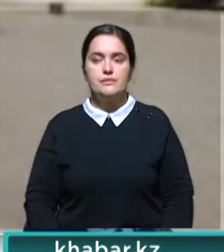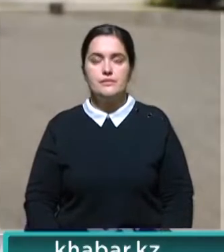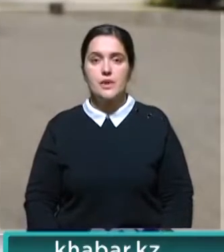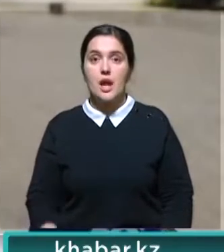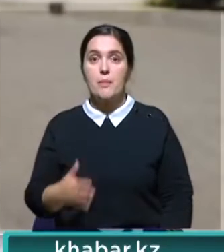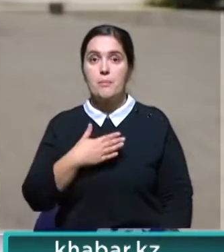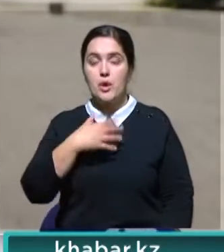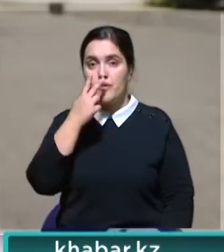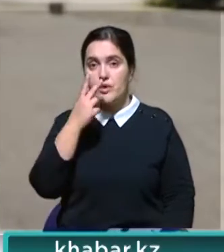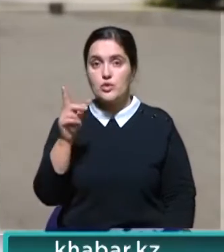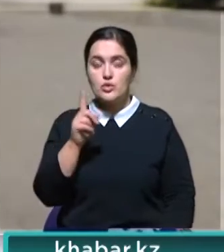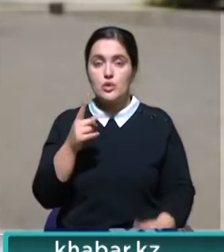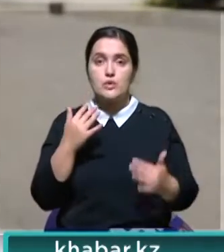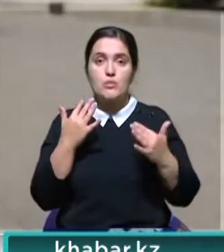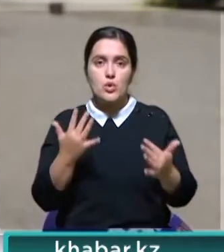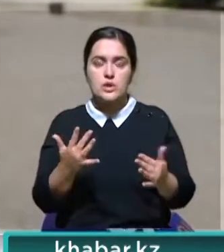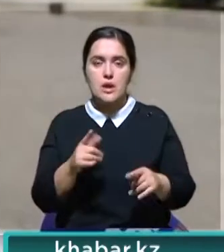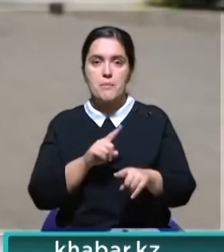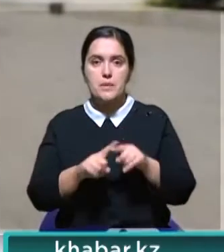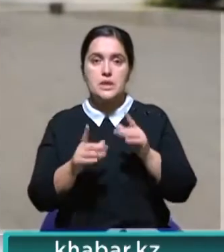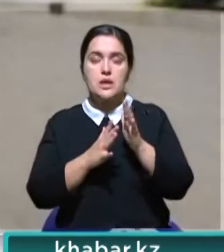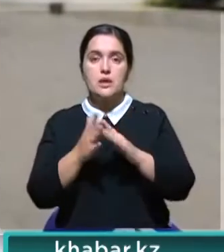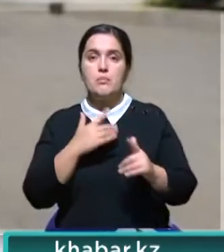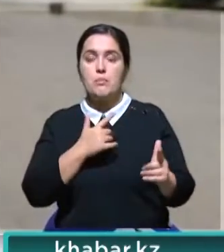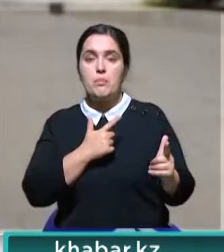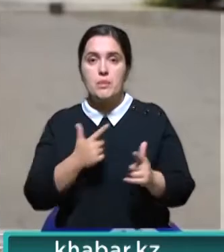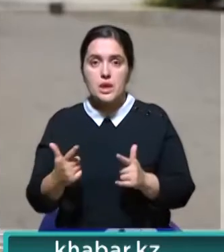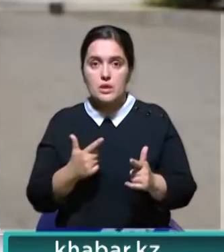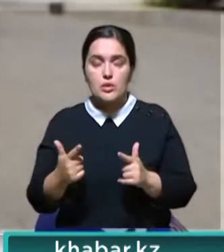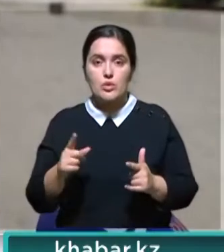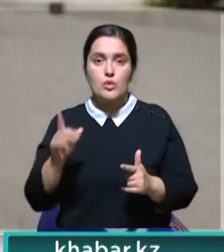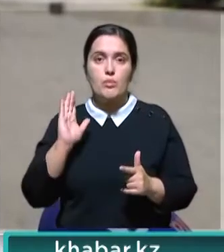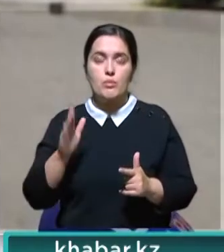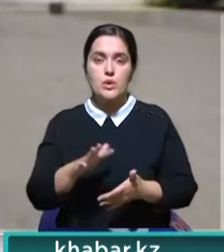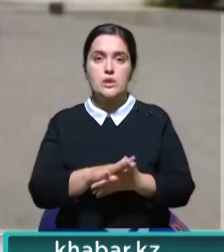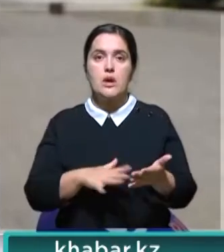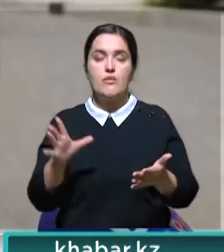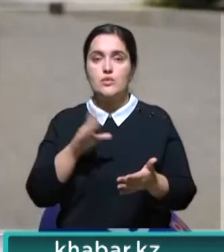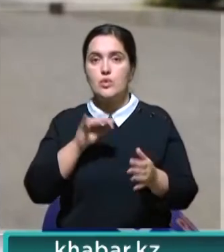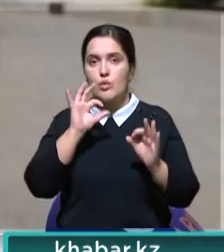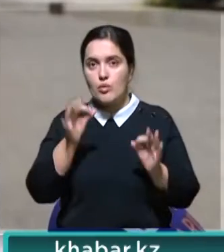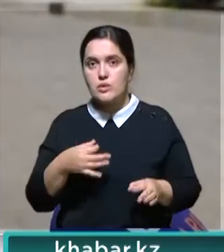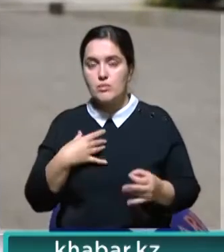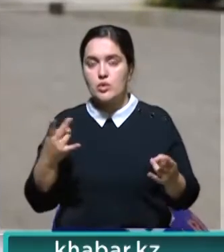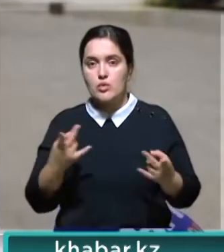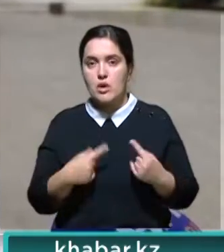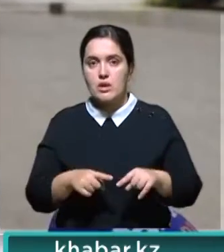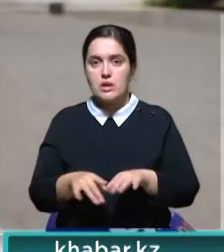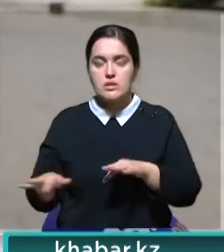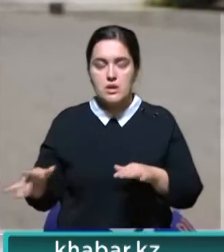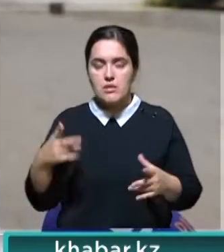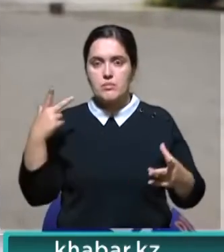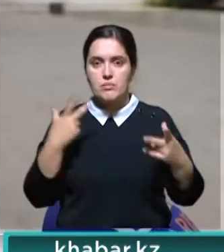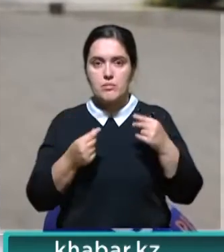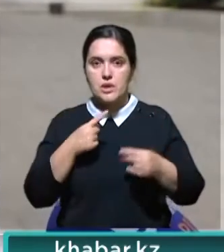Мы четко видим, что спрос растет быстро, и мы должны приготовиться к тому, что он будет длиться всю осень. Потому нужно организовать массовую